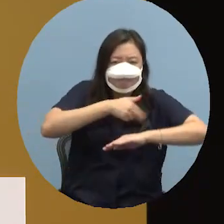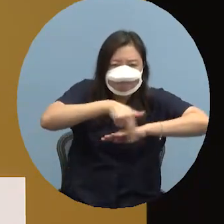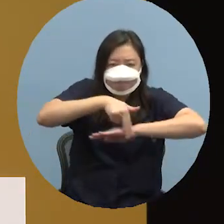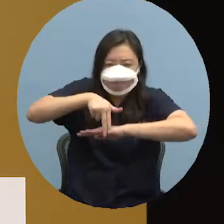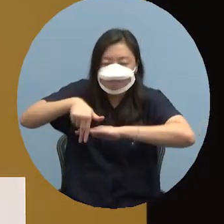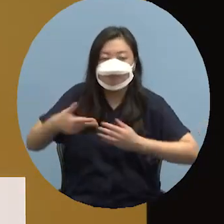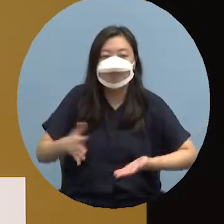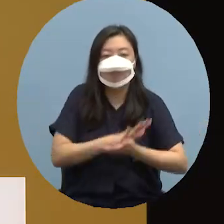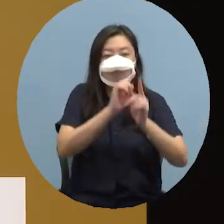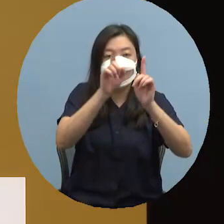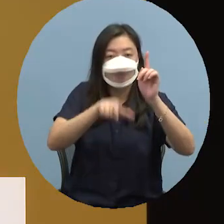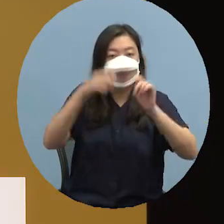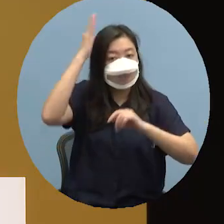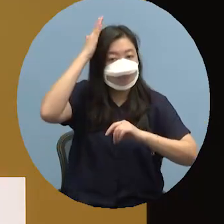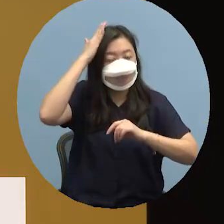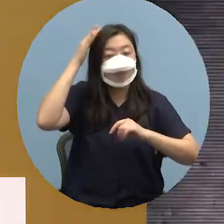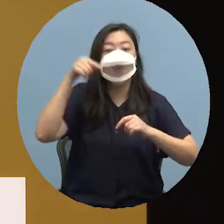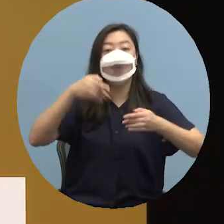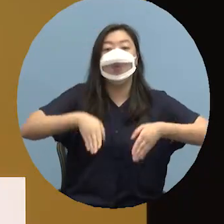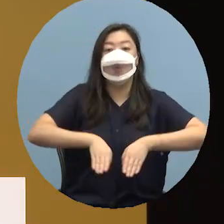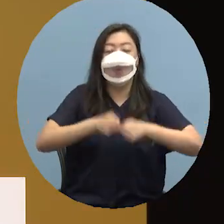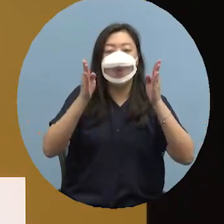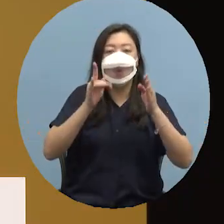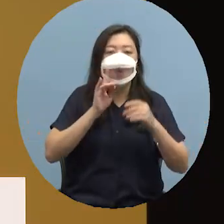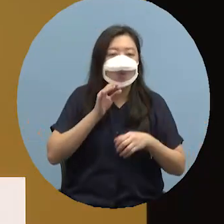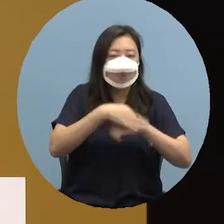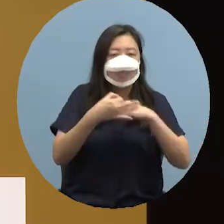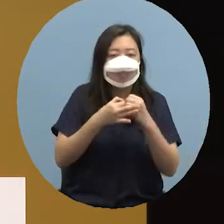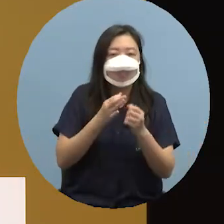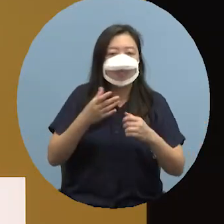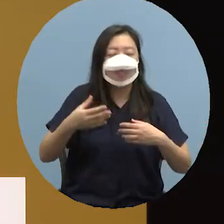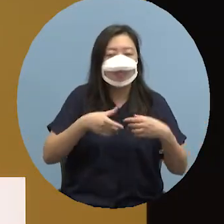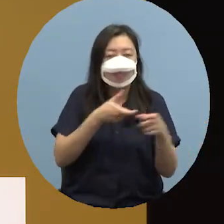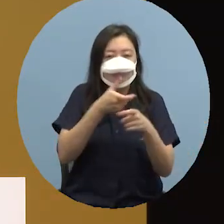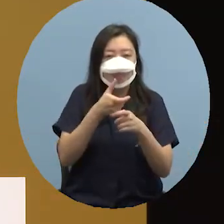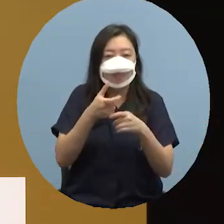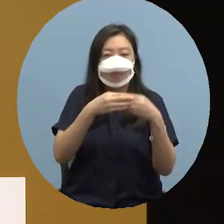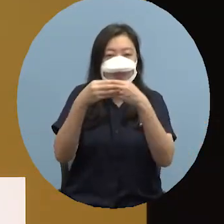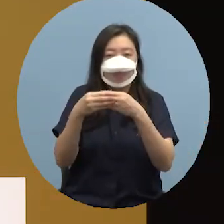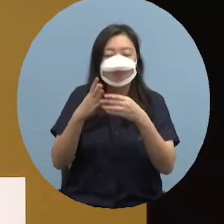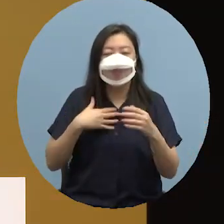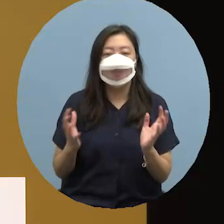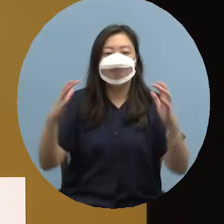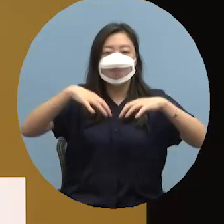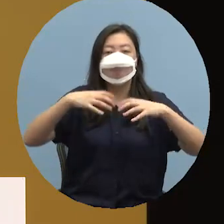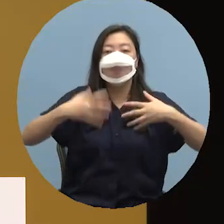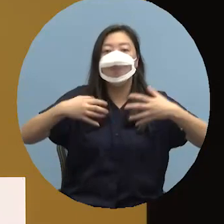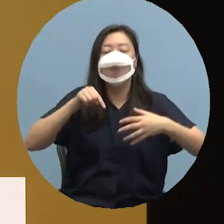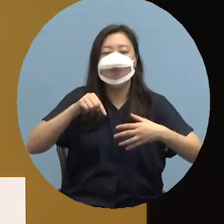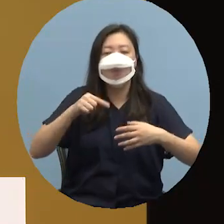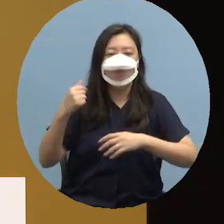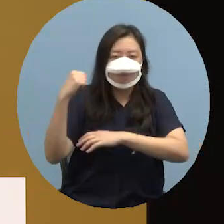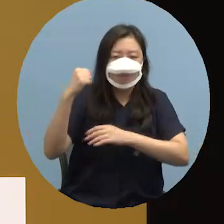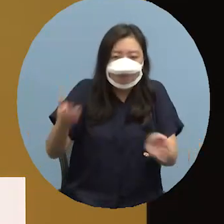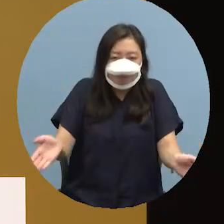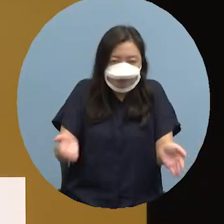年11月初舉辦的國際金融領袖投資高峰論壇，以及盡力